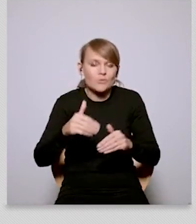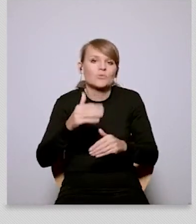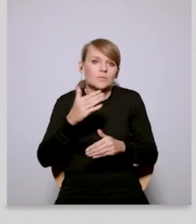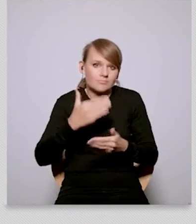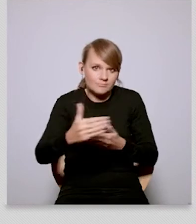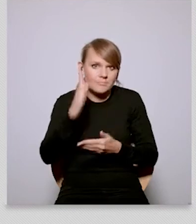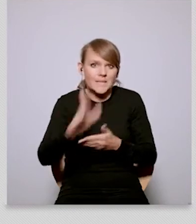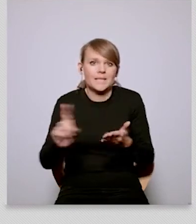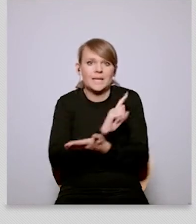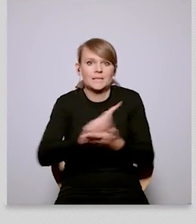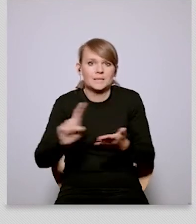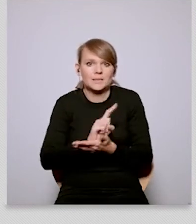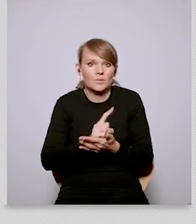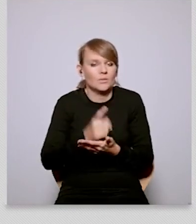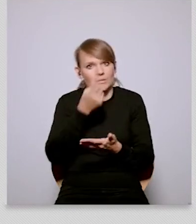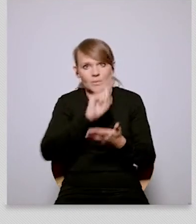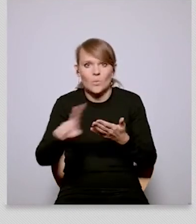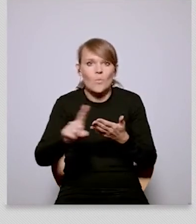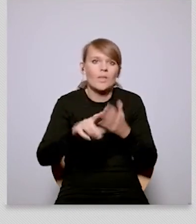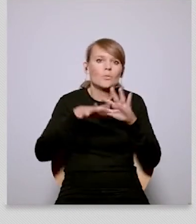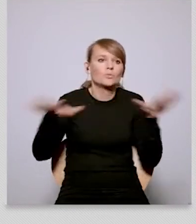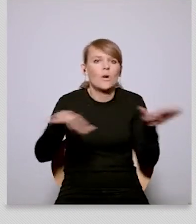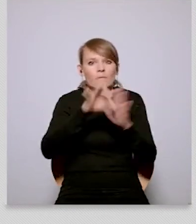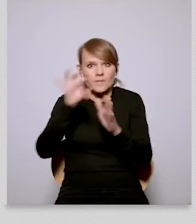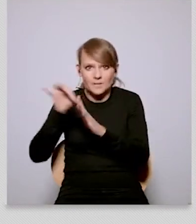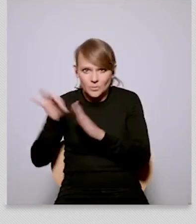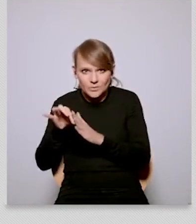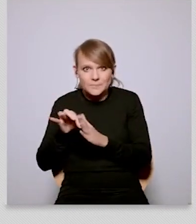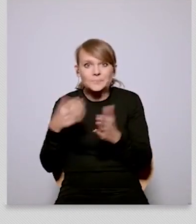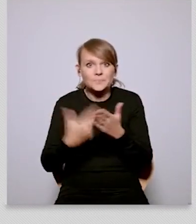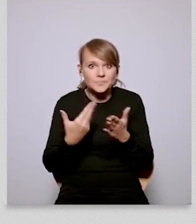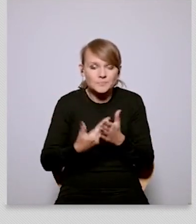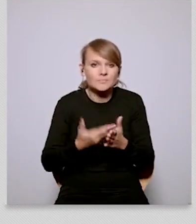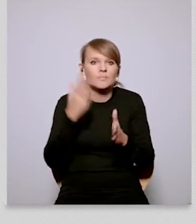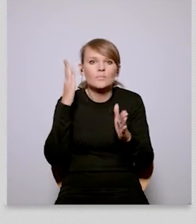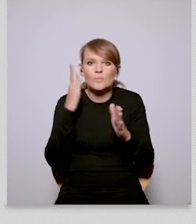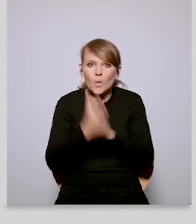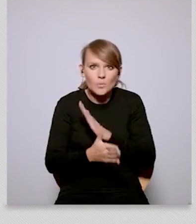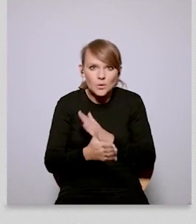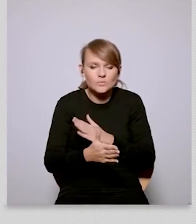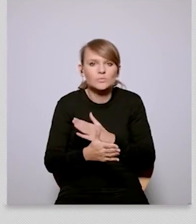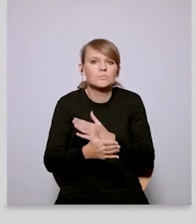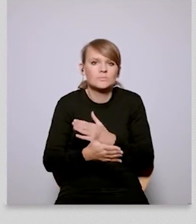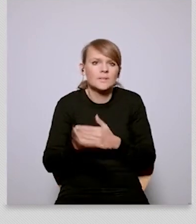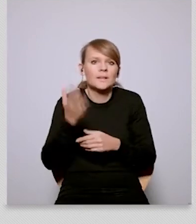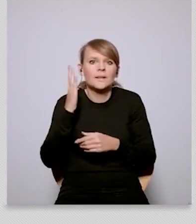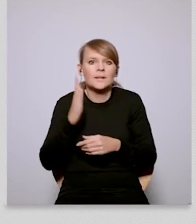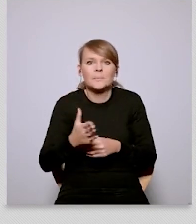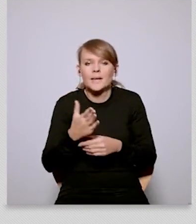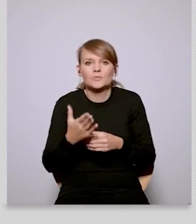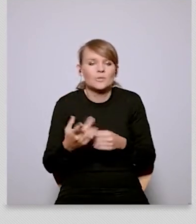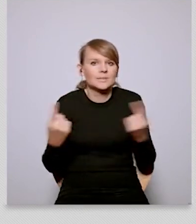w stanie dokonywać tak wielu wyborów ponieważ po prostu staniemy w takiej przed taką